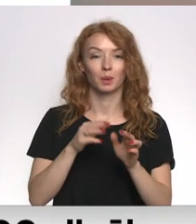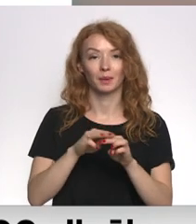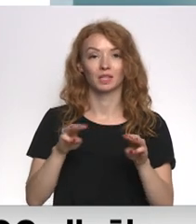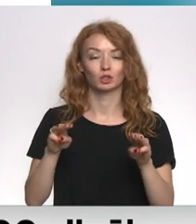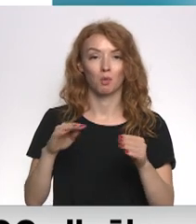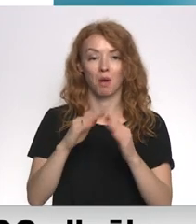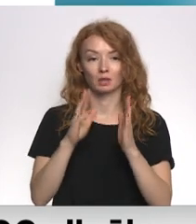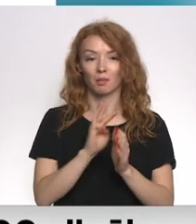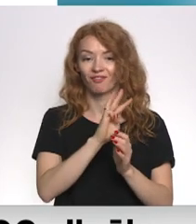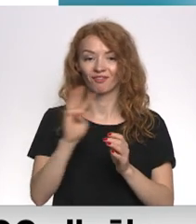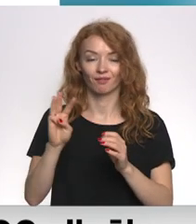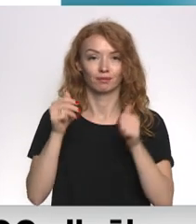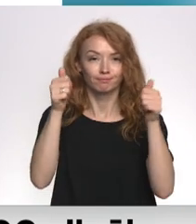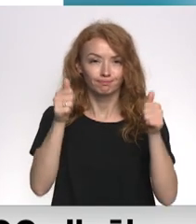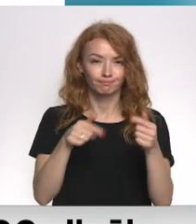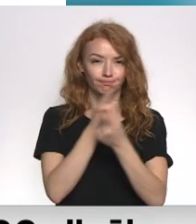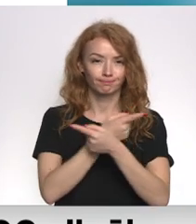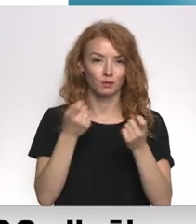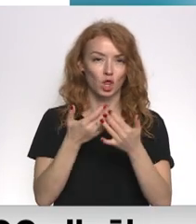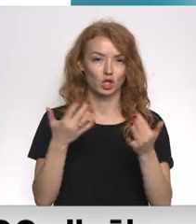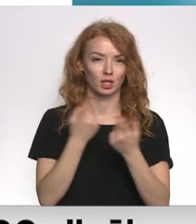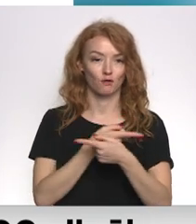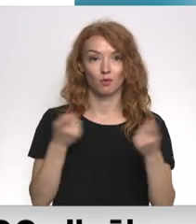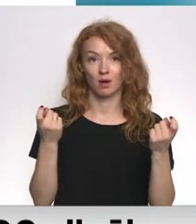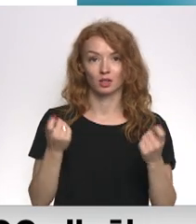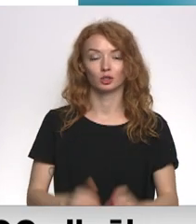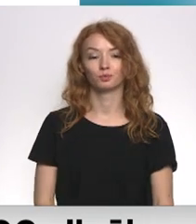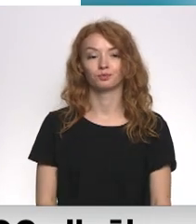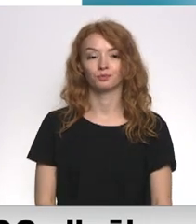mājaslapās izvietotās infografikas un citu informāciju. Krišs Kairis, Latvijas Televīzija.